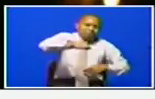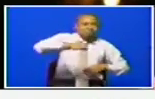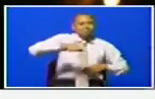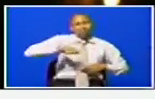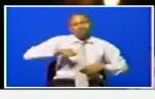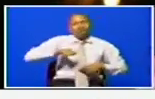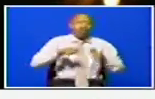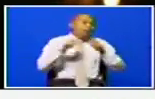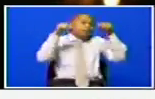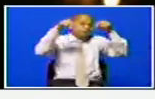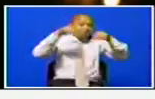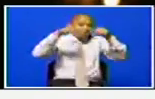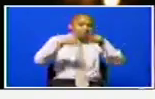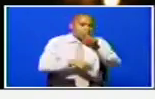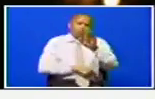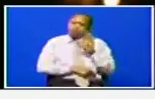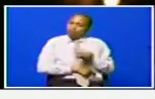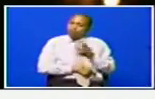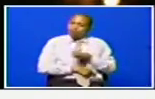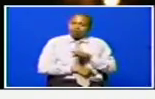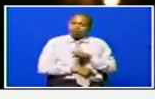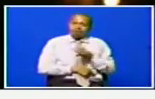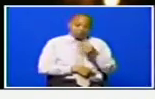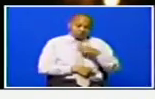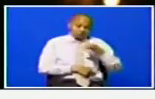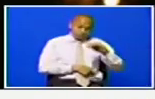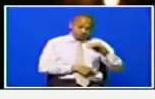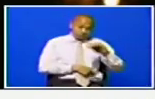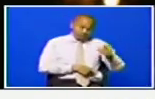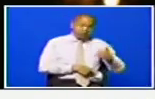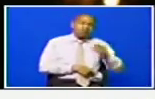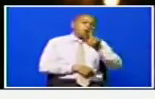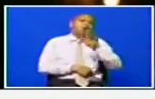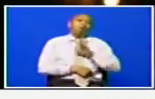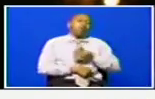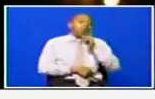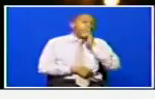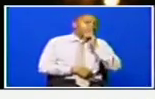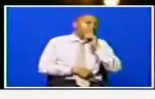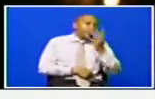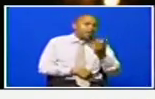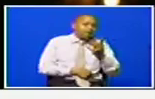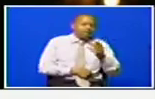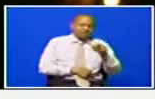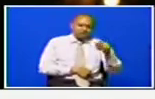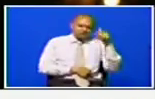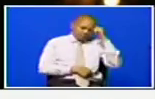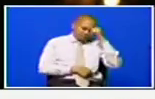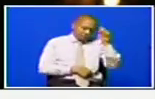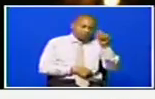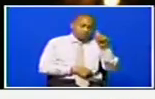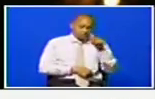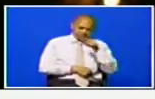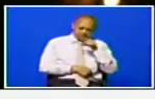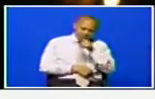Nakwambia na leo hata kuna mwanamke mmoja nilikuwa mtaani na kuna mwanamke mmoja alisema jambo nikaona huyu mwanamke ana busara yake. Akasema